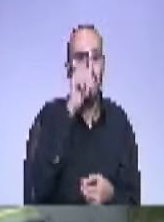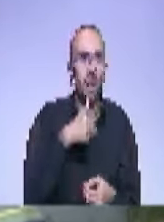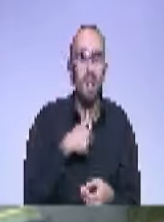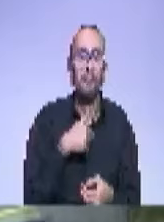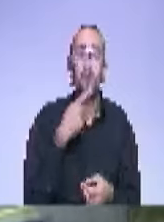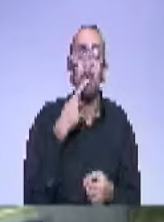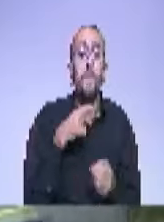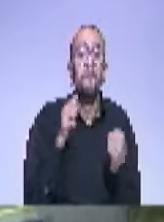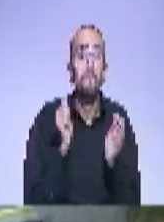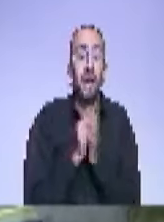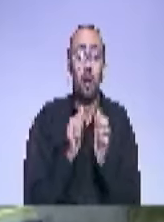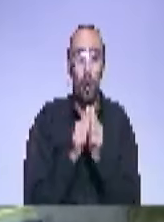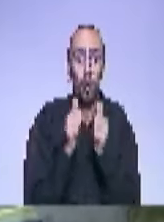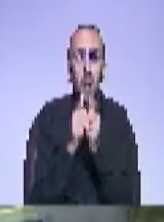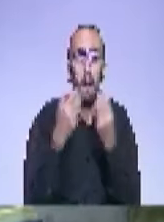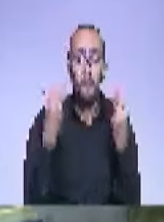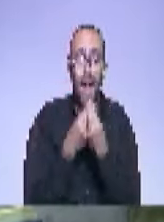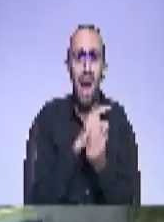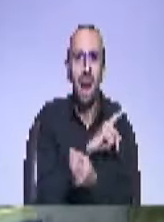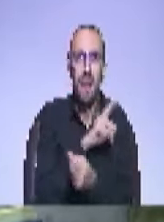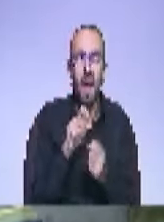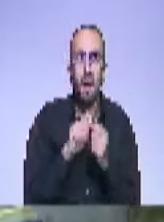العيله له مشاكل كثيره.